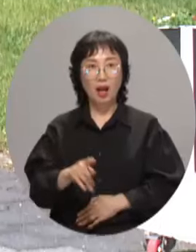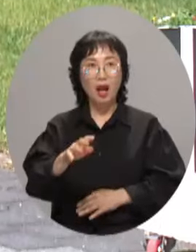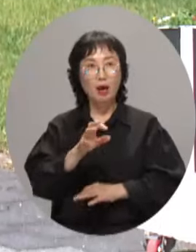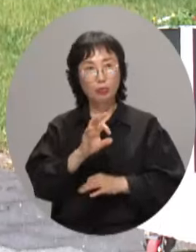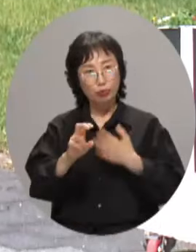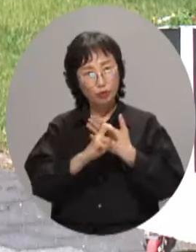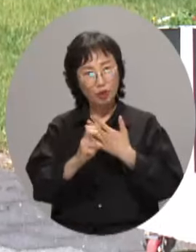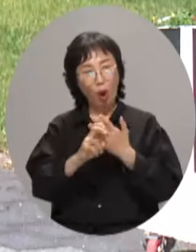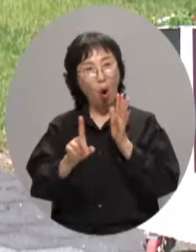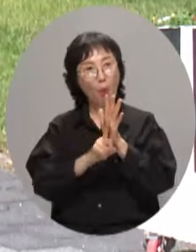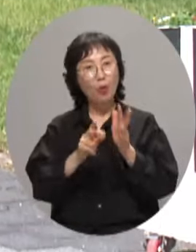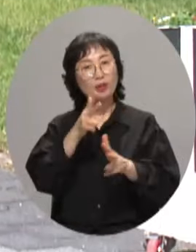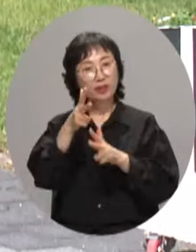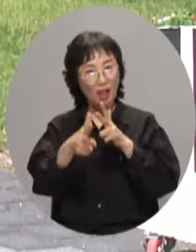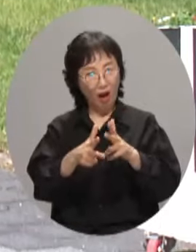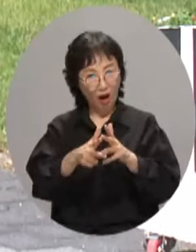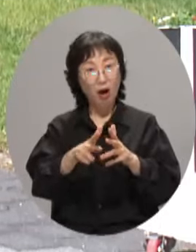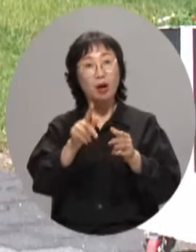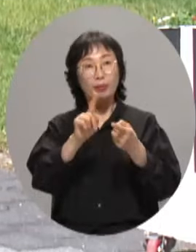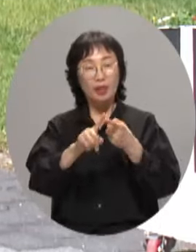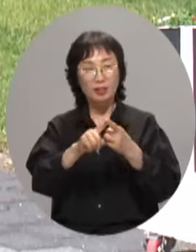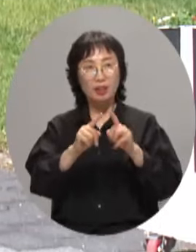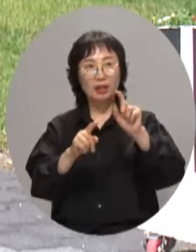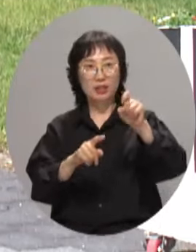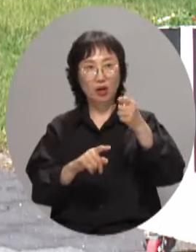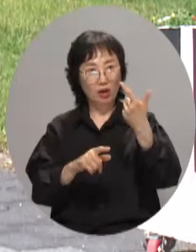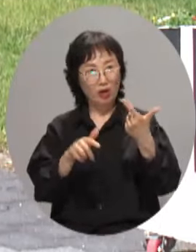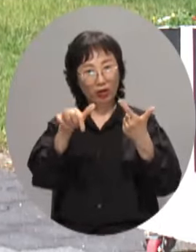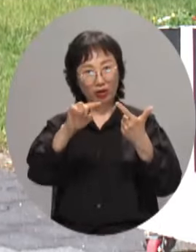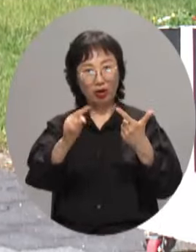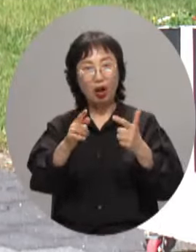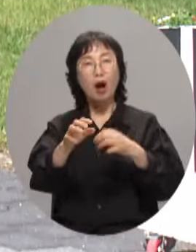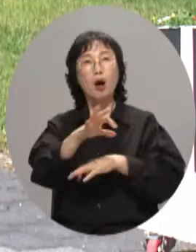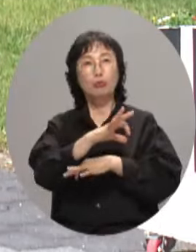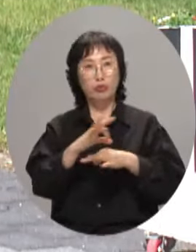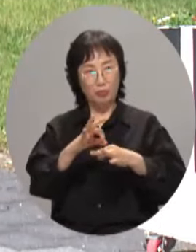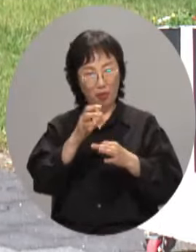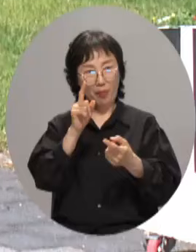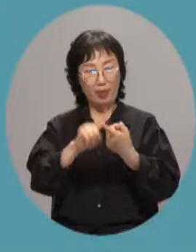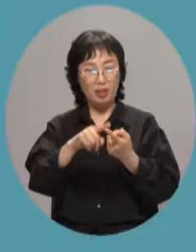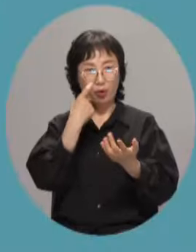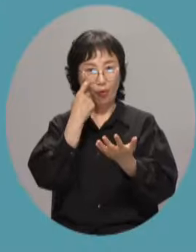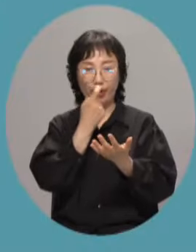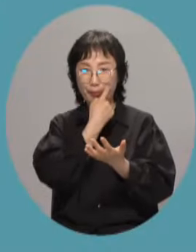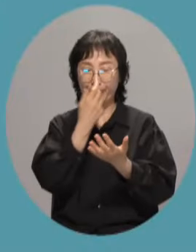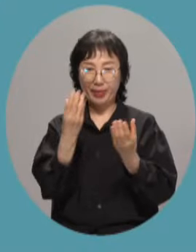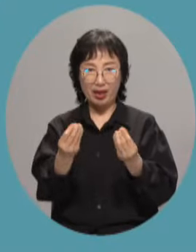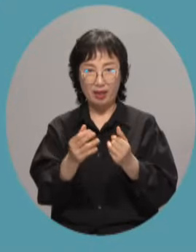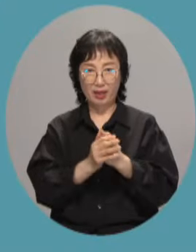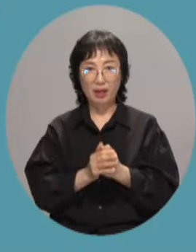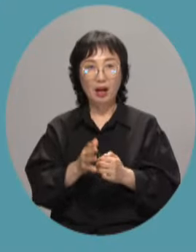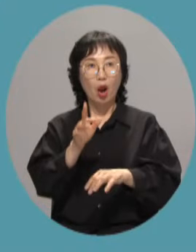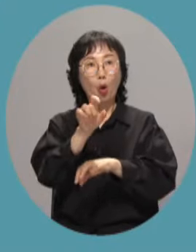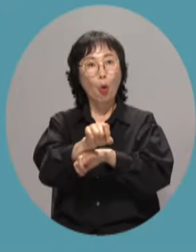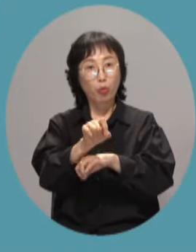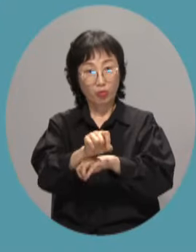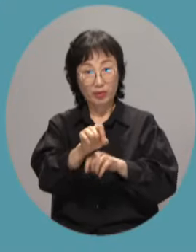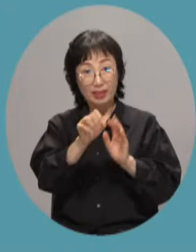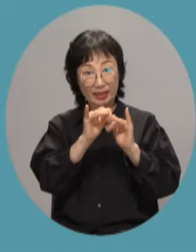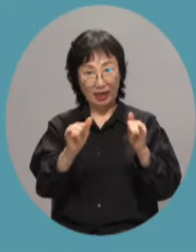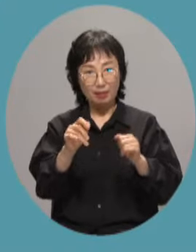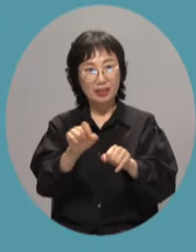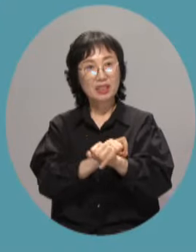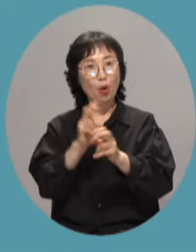홍보 사업 31건 가운데 무려 16건의 부정행위가 확인된 겁니다. 담당 공무원이 특정